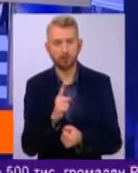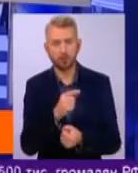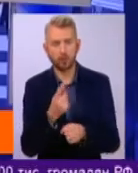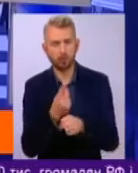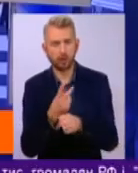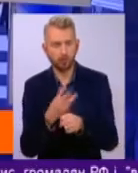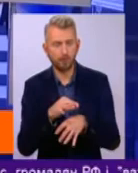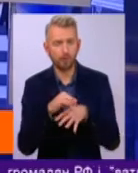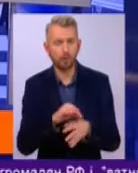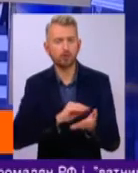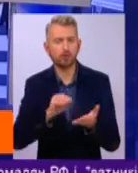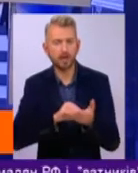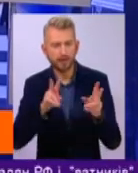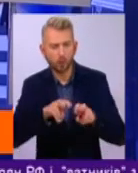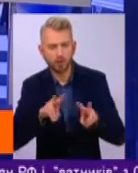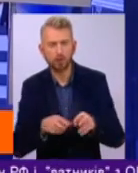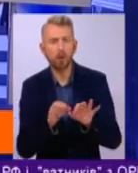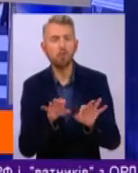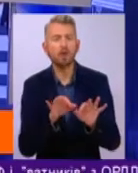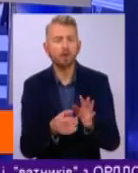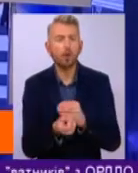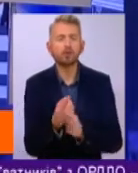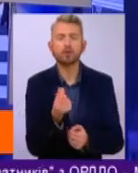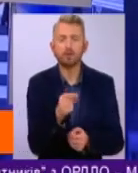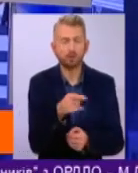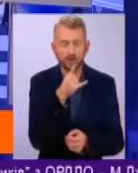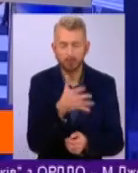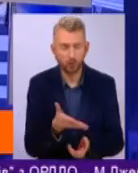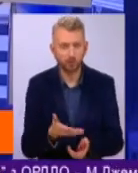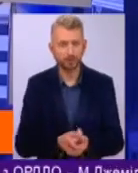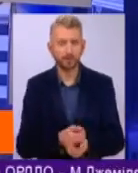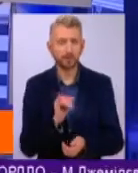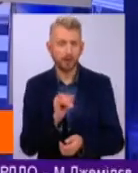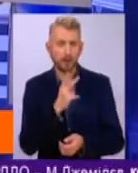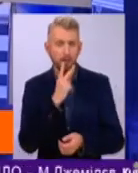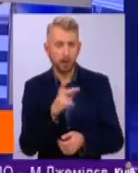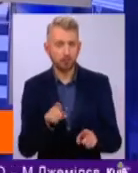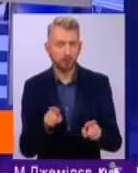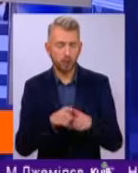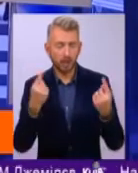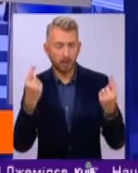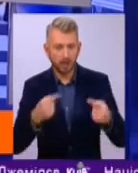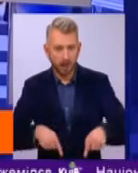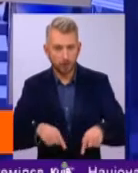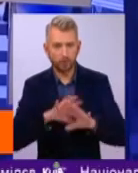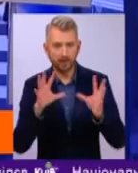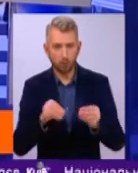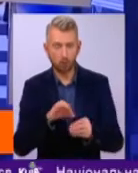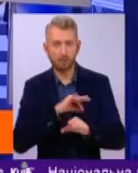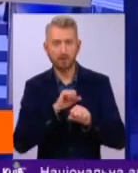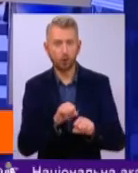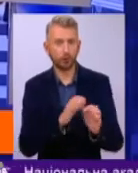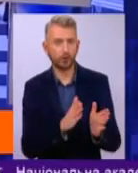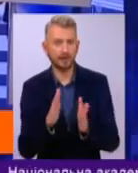проводиться журналістське розслідування, пояснити походження своїх статків, на жаль, вони не можуть. Ми бачимо таку деградацію взагалі в цілому правоохоронної